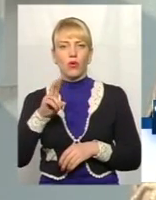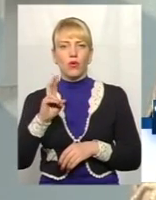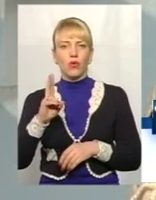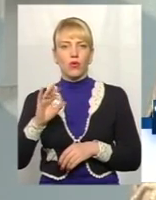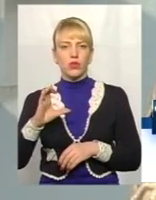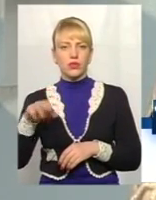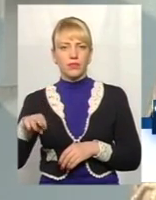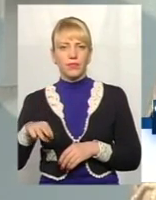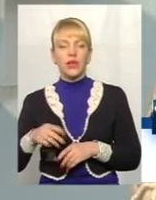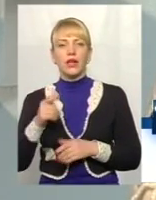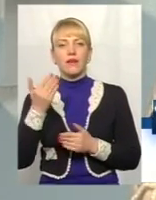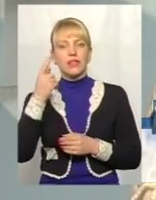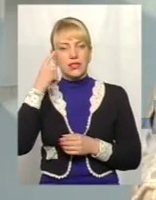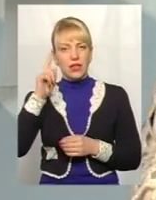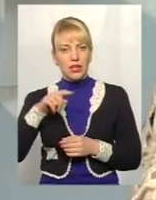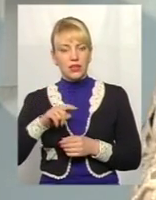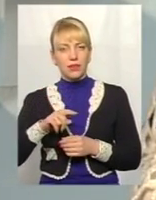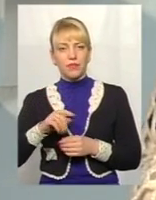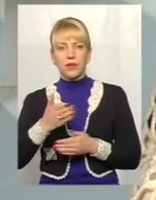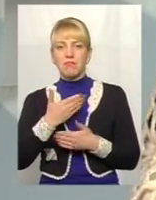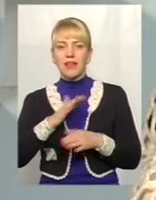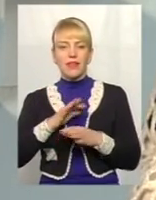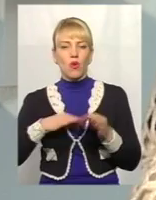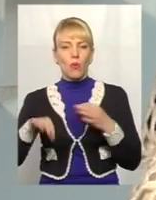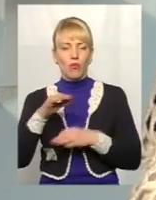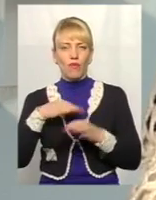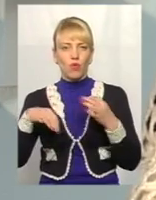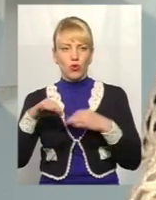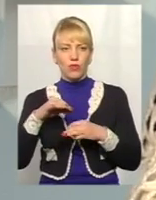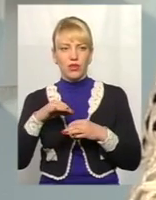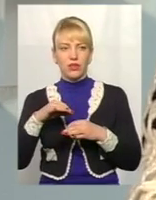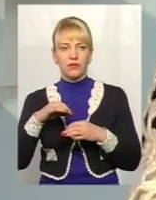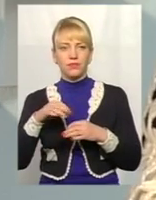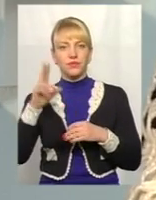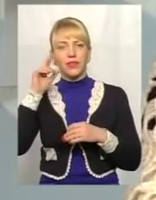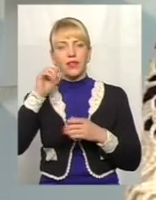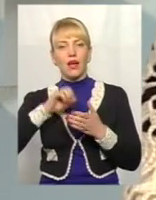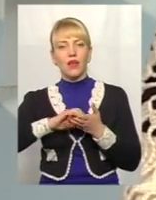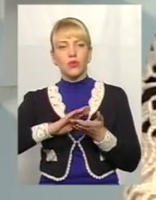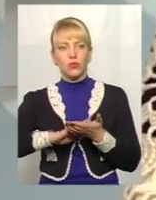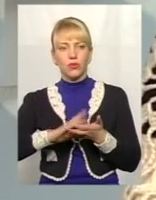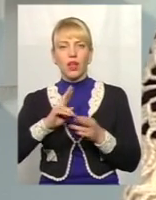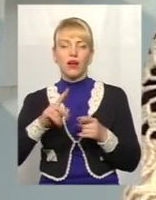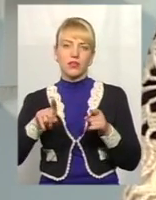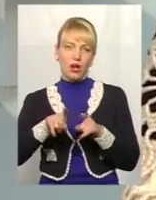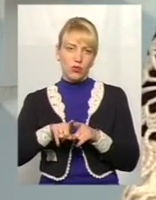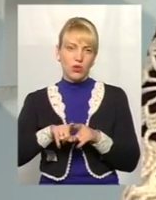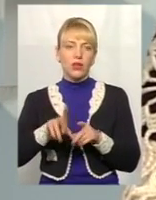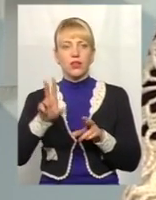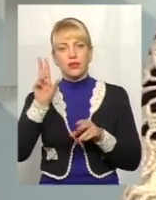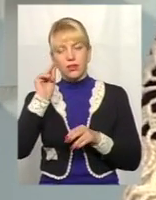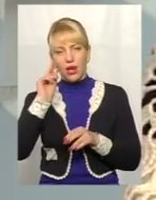знаєте, ми не обговорювали дату як таку, це велика